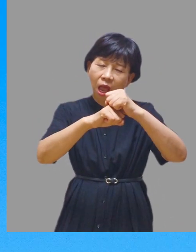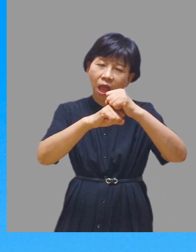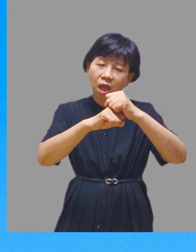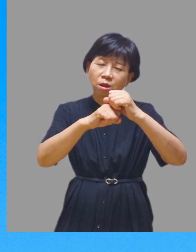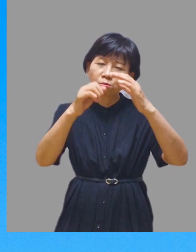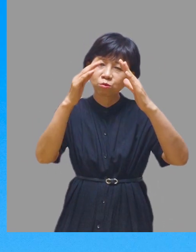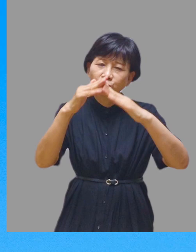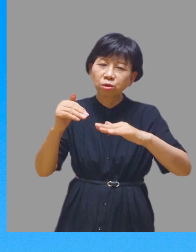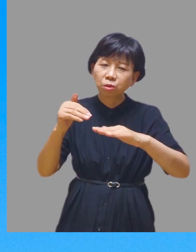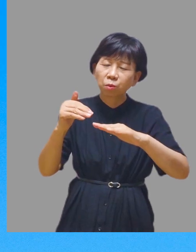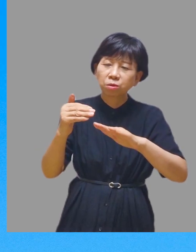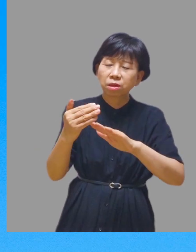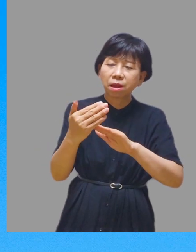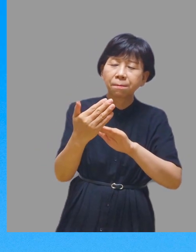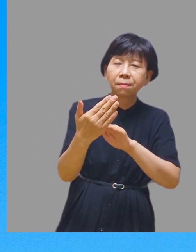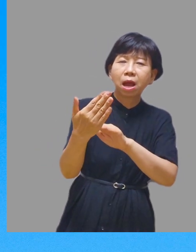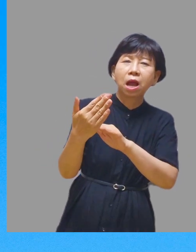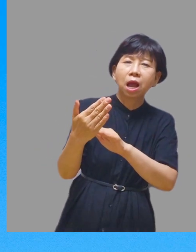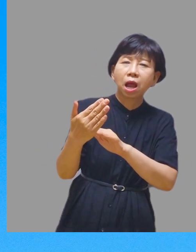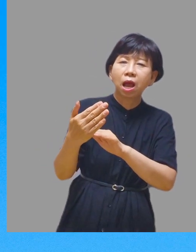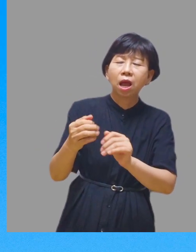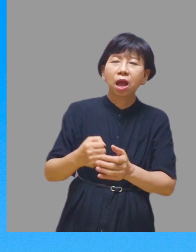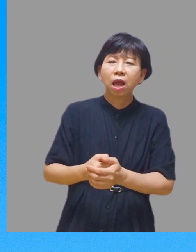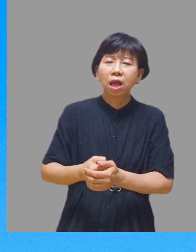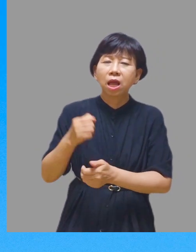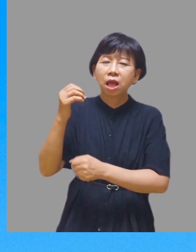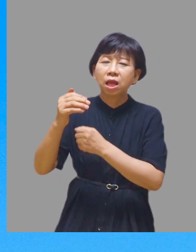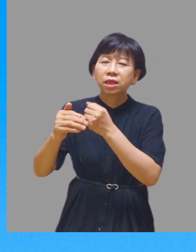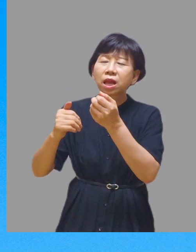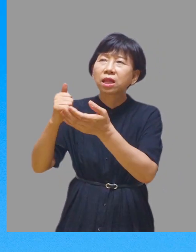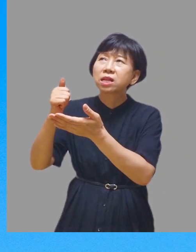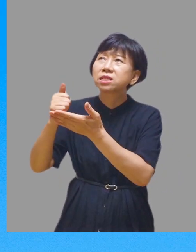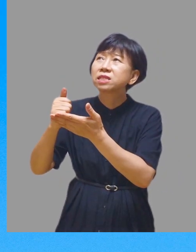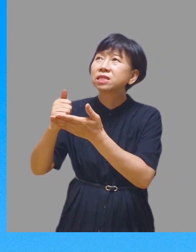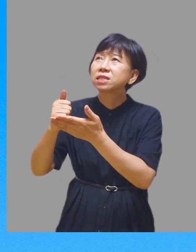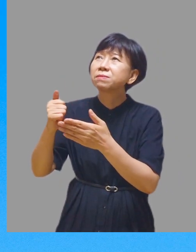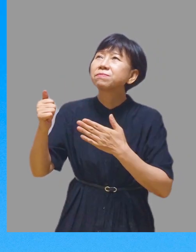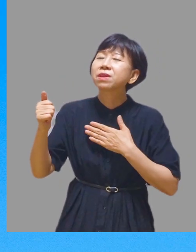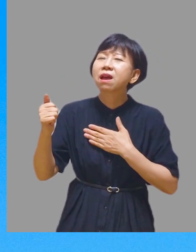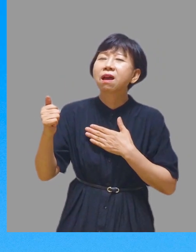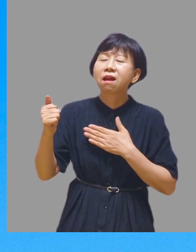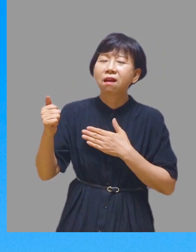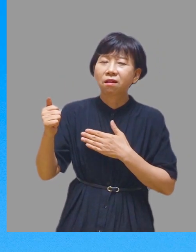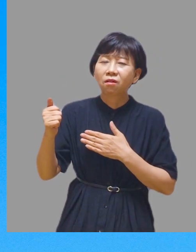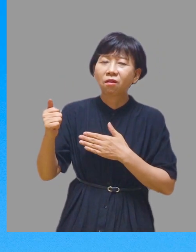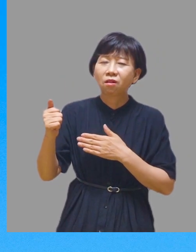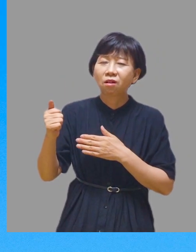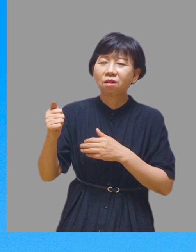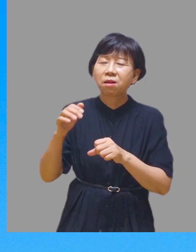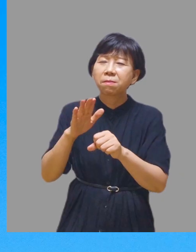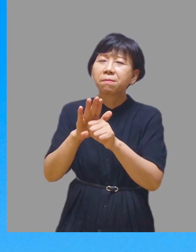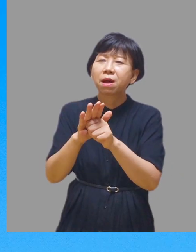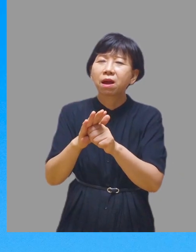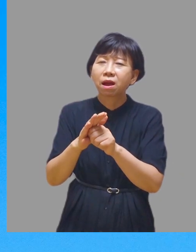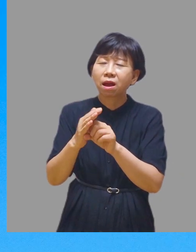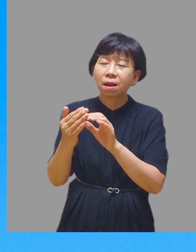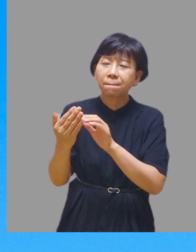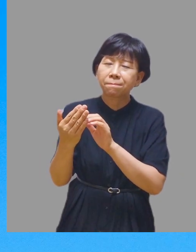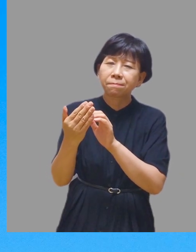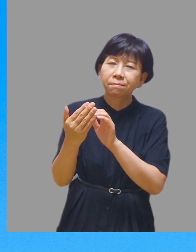나로 하여금 멸하지 못하게 할 한 사람을 내가 그 가운데에서 어떻게 했어요?